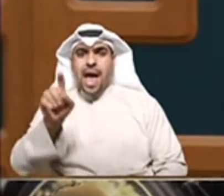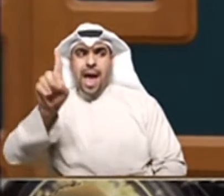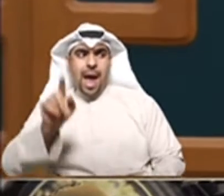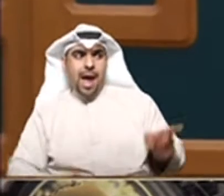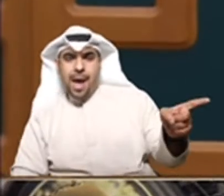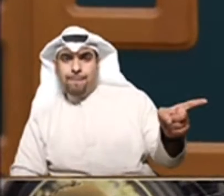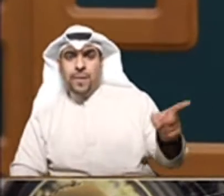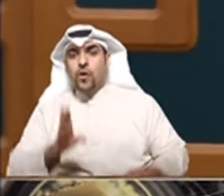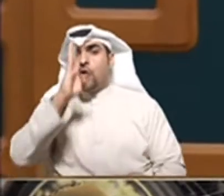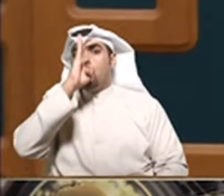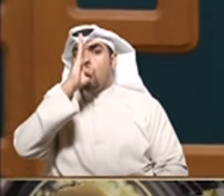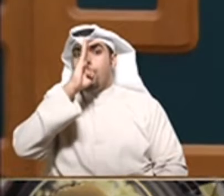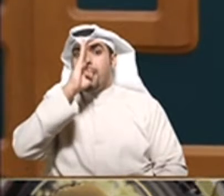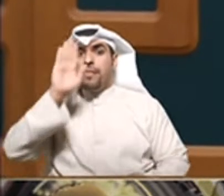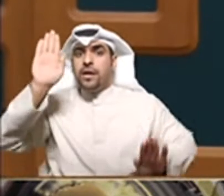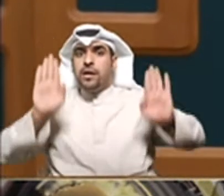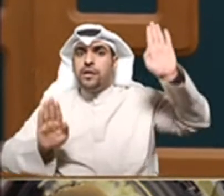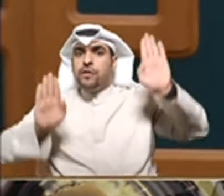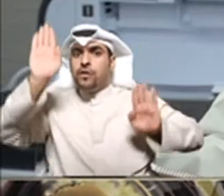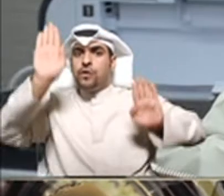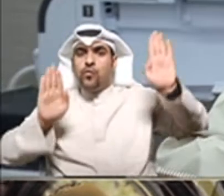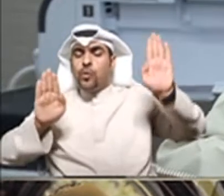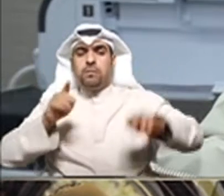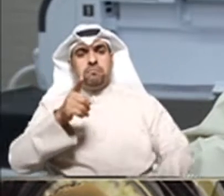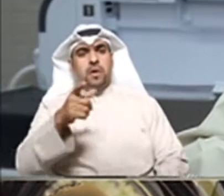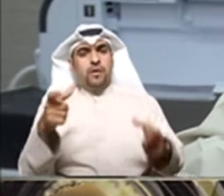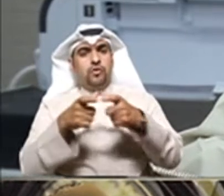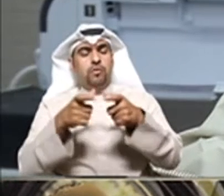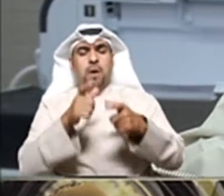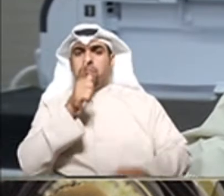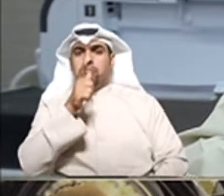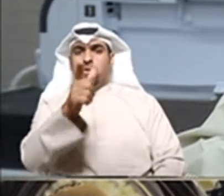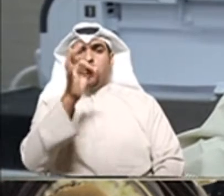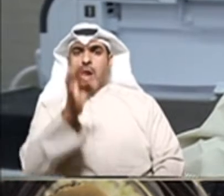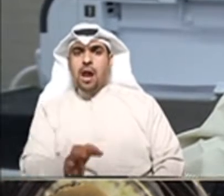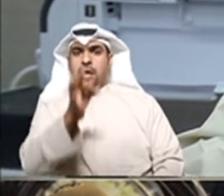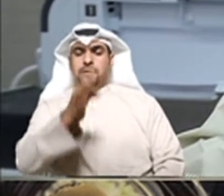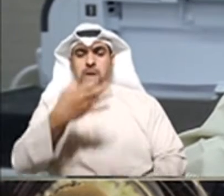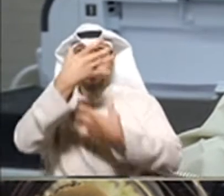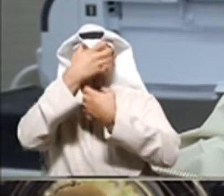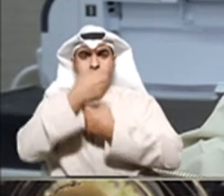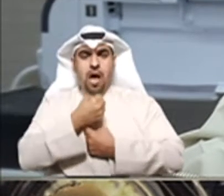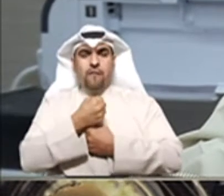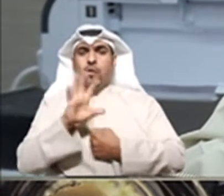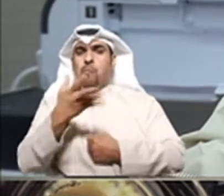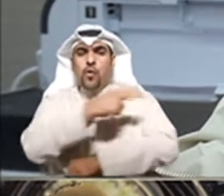الاثنين المقبل، رافضة بالوقت ذاته طلب رفع الحصانة النيابية عن النائب صالح عاشور.